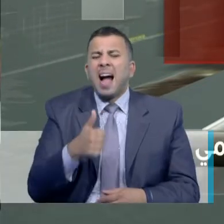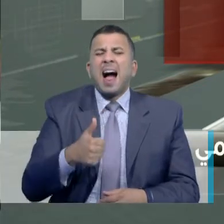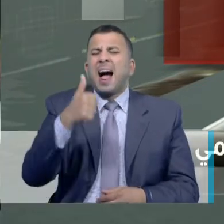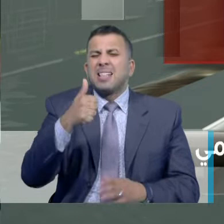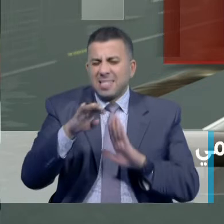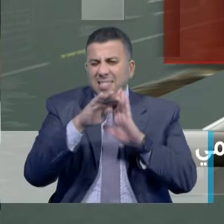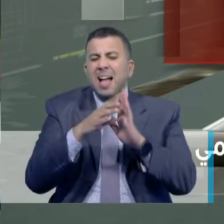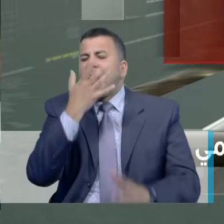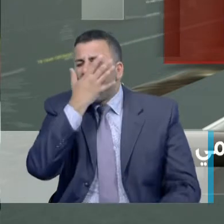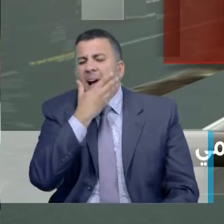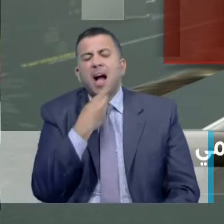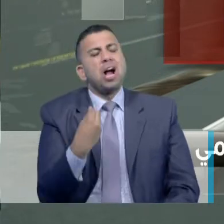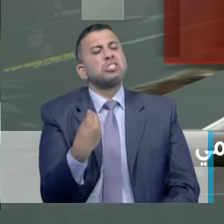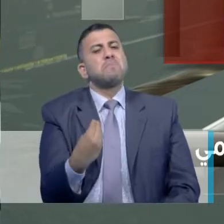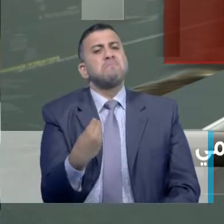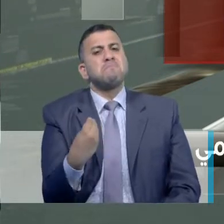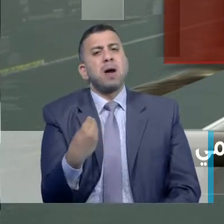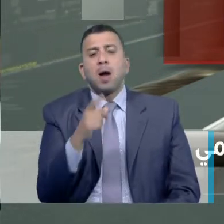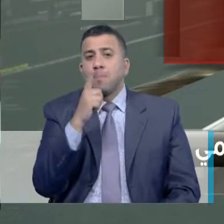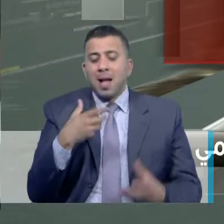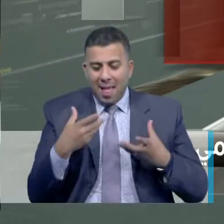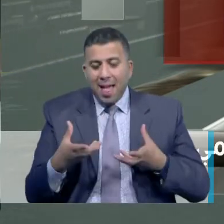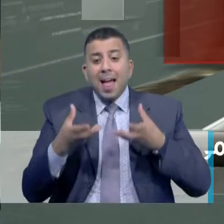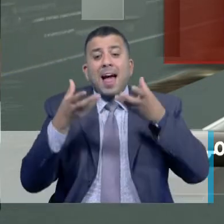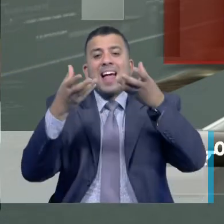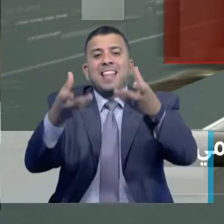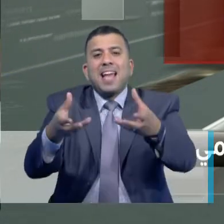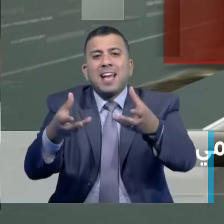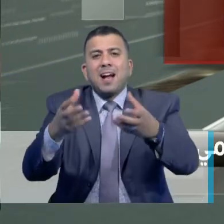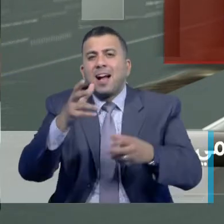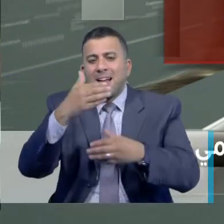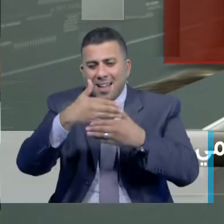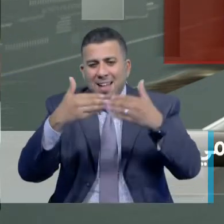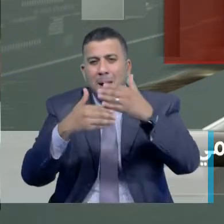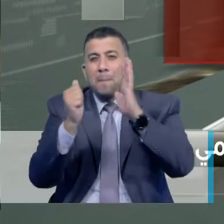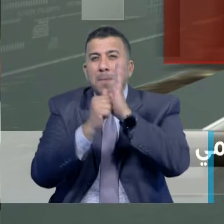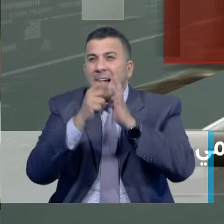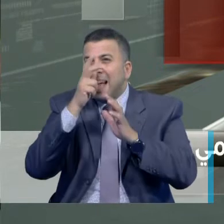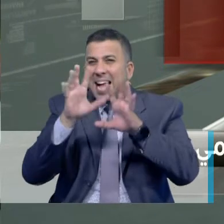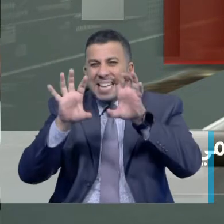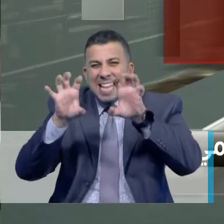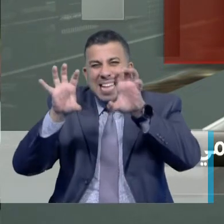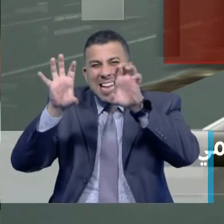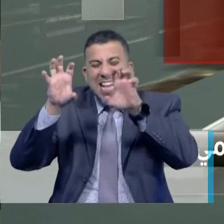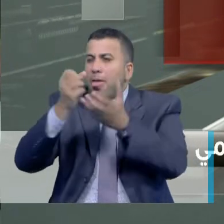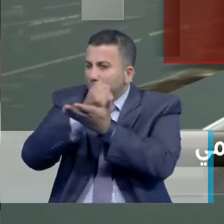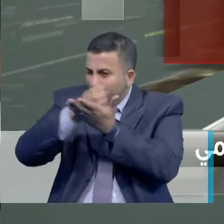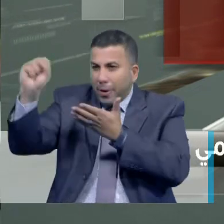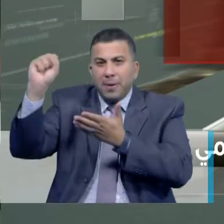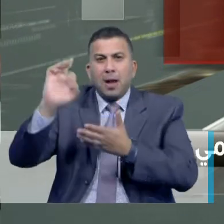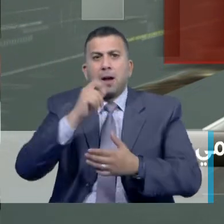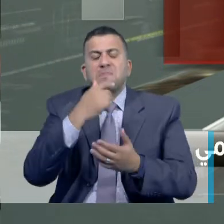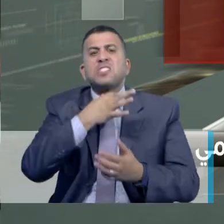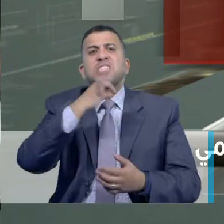طريقة وأجمل طريقة، وهي هدية لأصحاب البنايات المتآكلة. نسرع نحن حتى ما هي